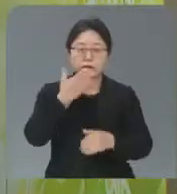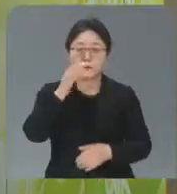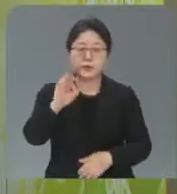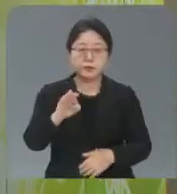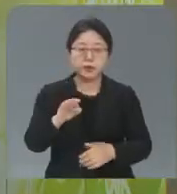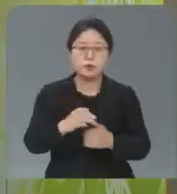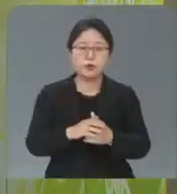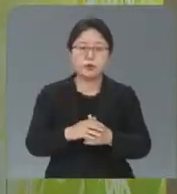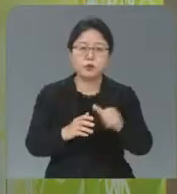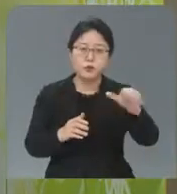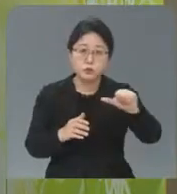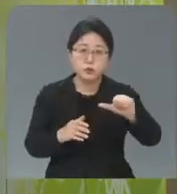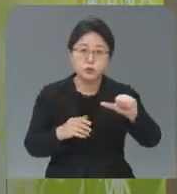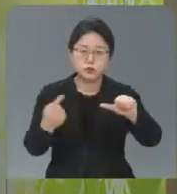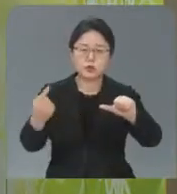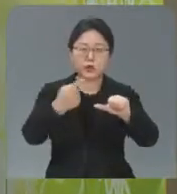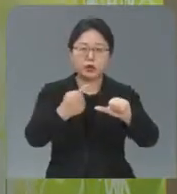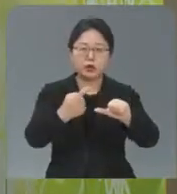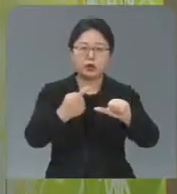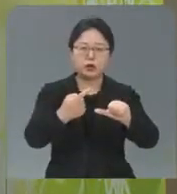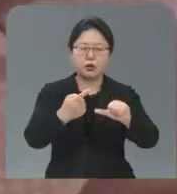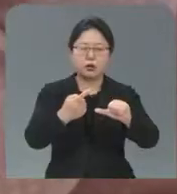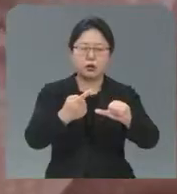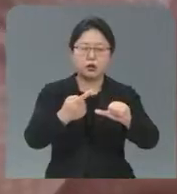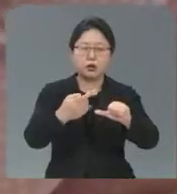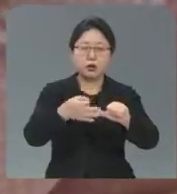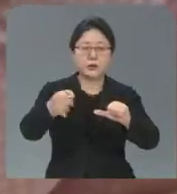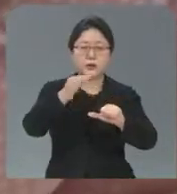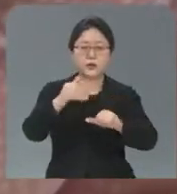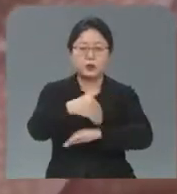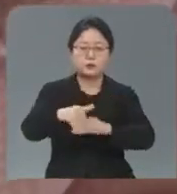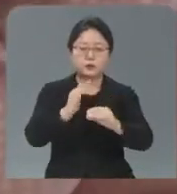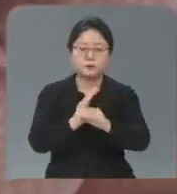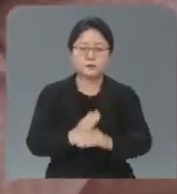단가도 기존 우 1000원에서 1000원 인상하기로 했습니다